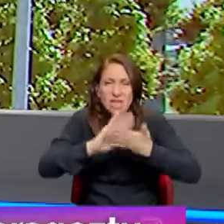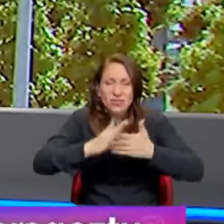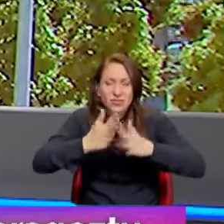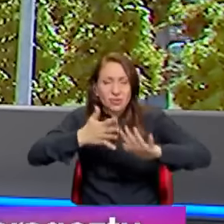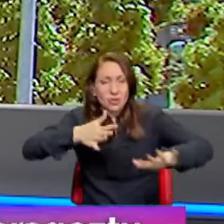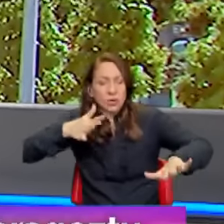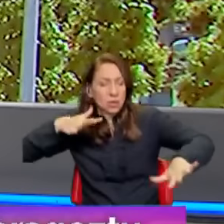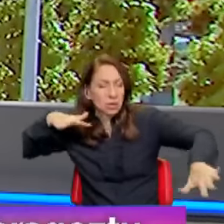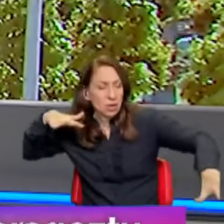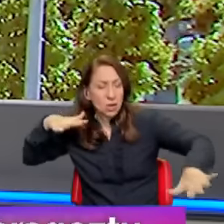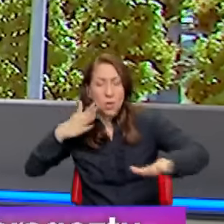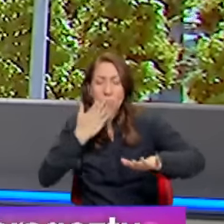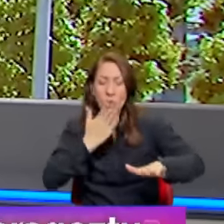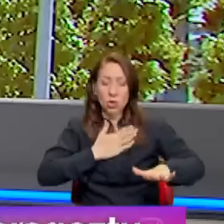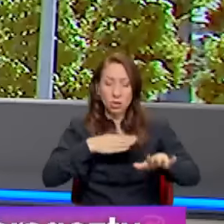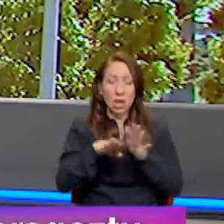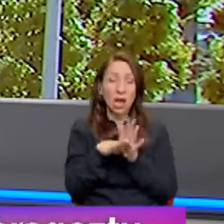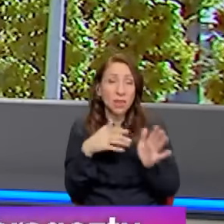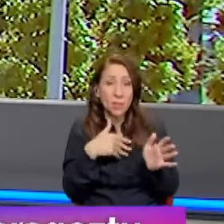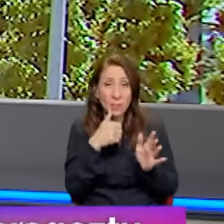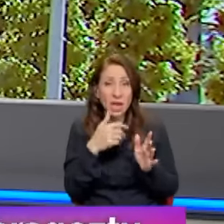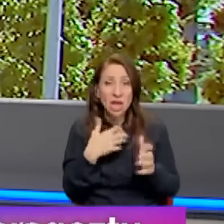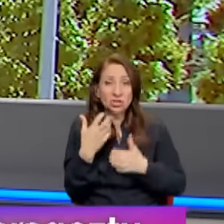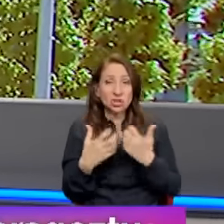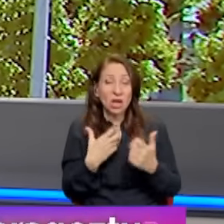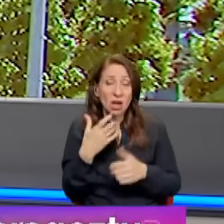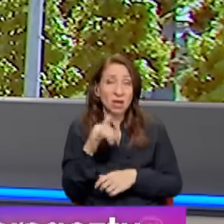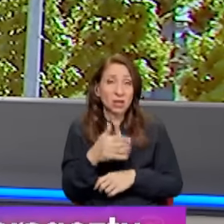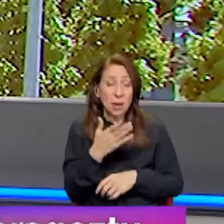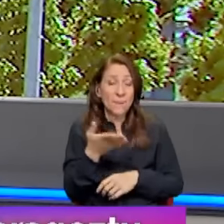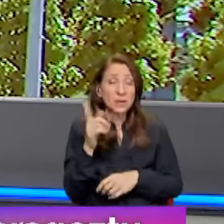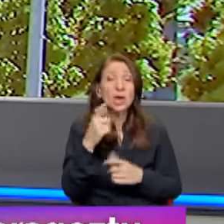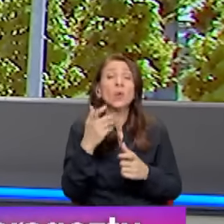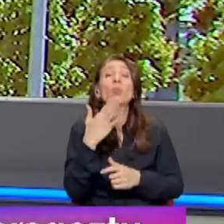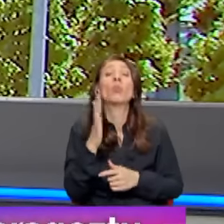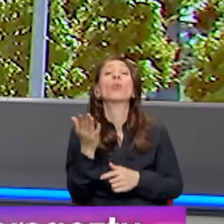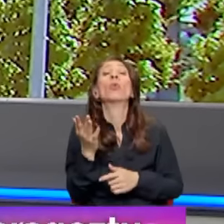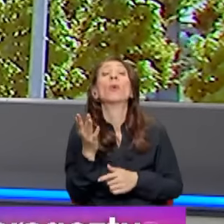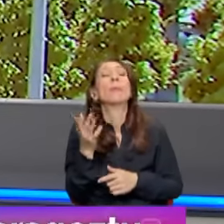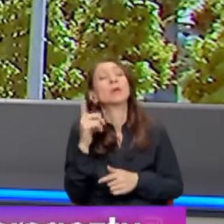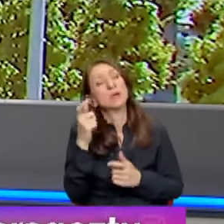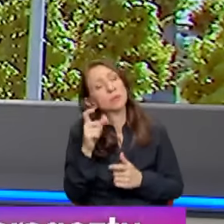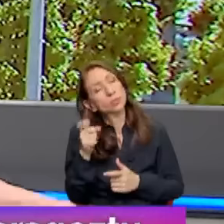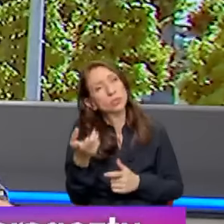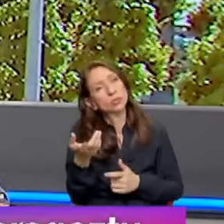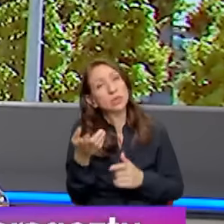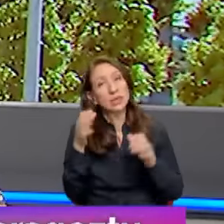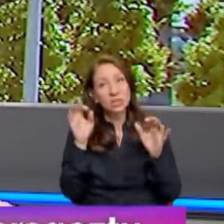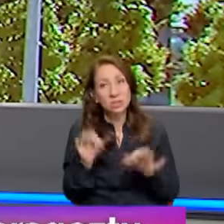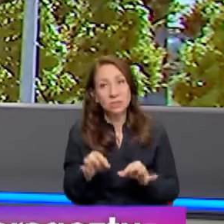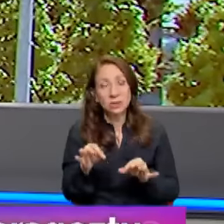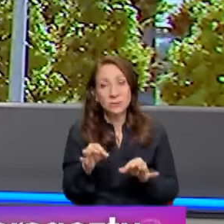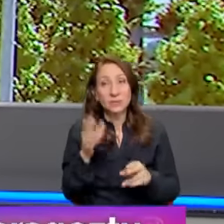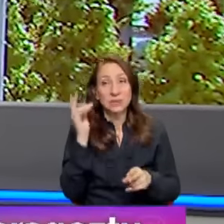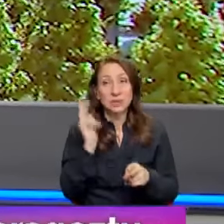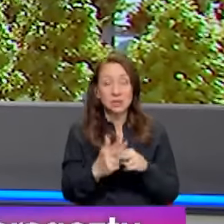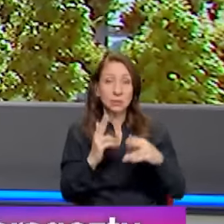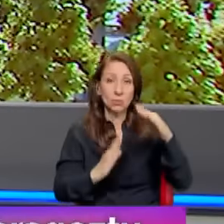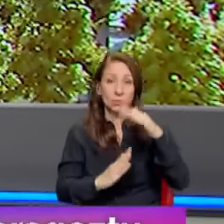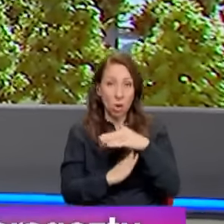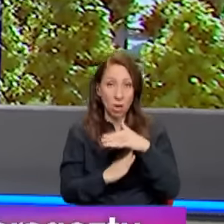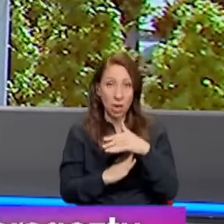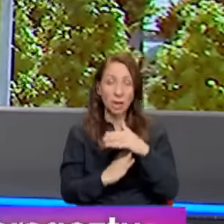okulun önünde veliler endişeli ve Haklılar başka yer mi Yok başka bir yer bulunsun Efendim Şimdi hızlı bir şekilde